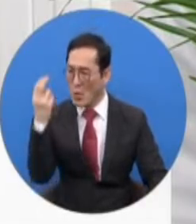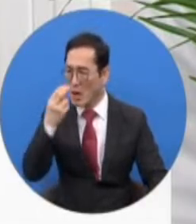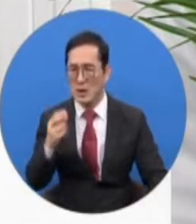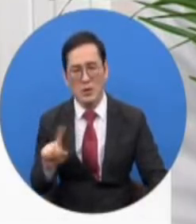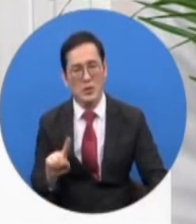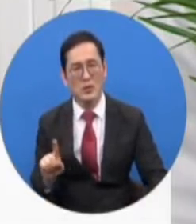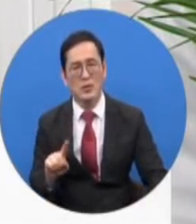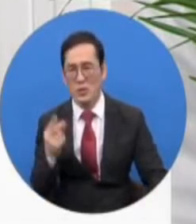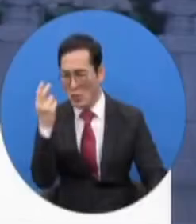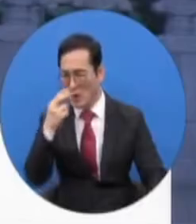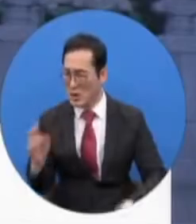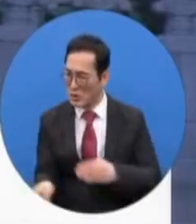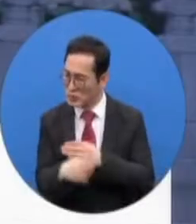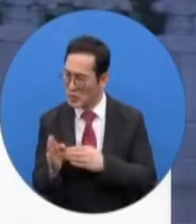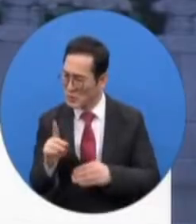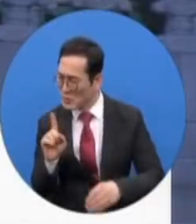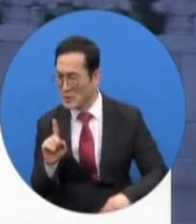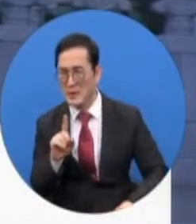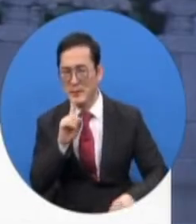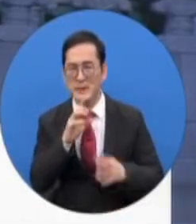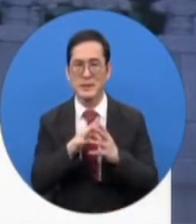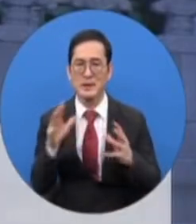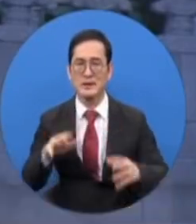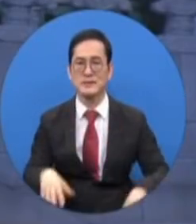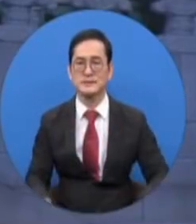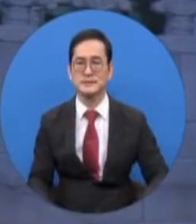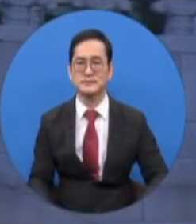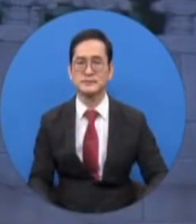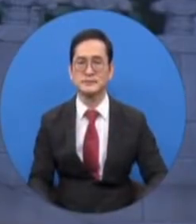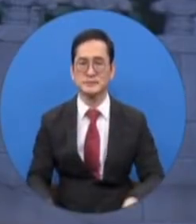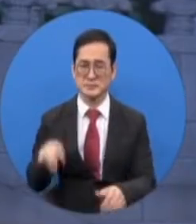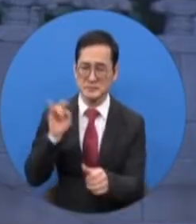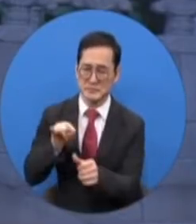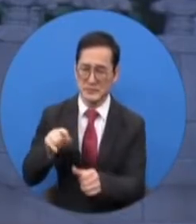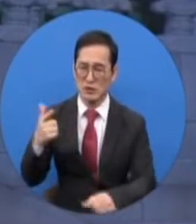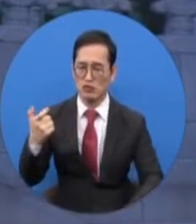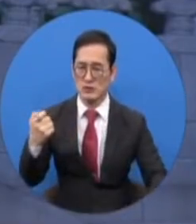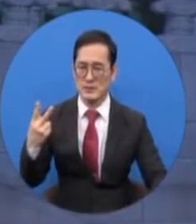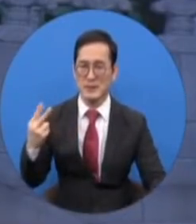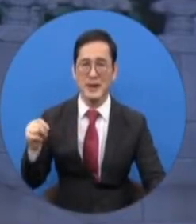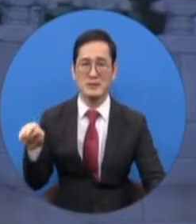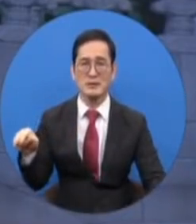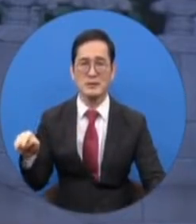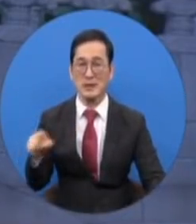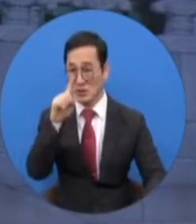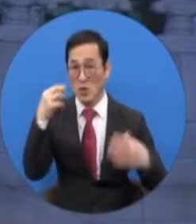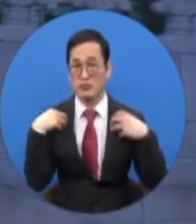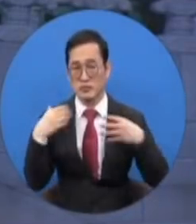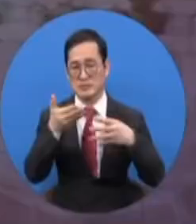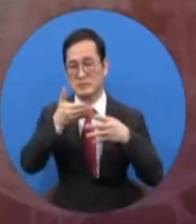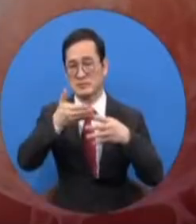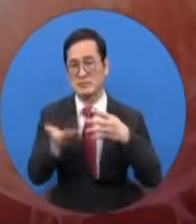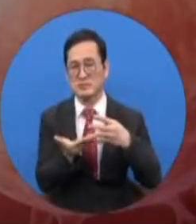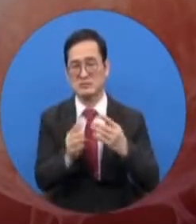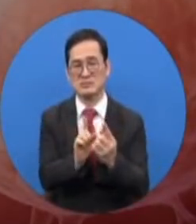그 우려에서 오늘 논란이 되는 대목인데 확진자가 62만 명이 넘었는데 정부는 방역을 더 푼다고 합니다.